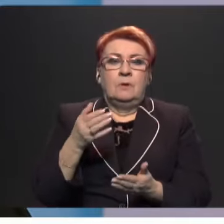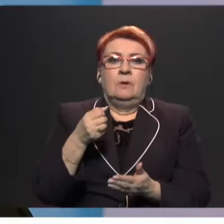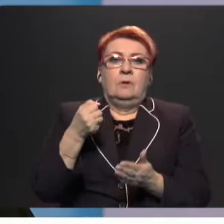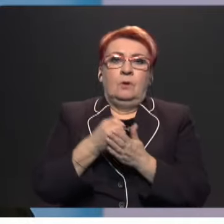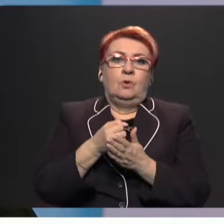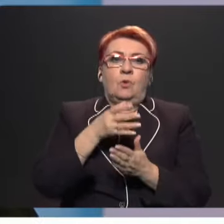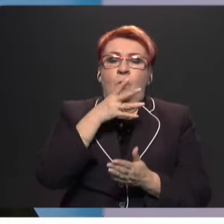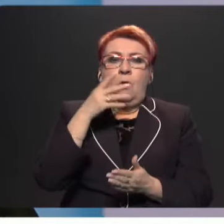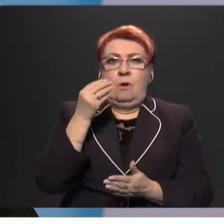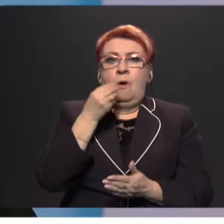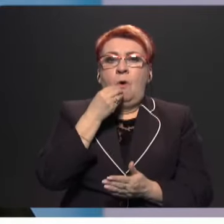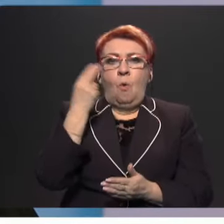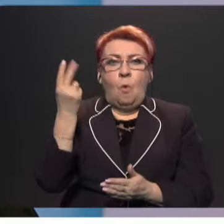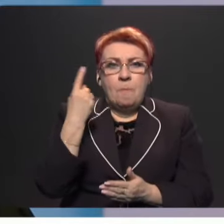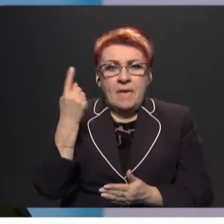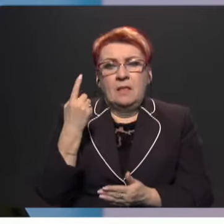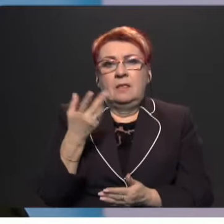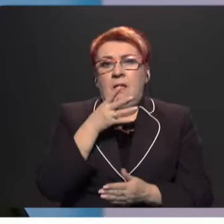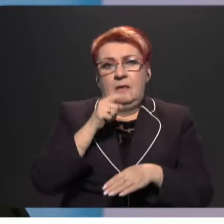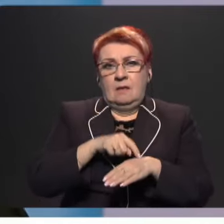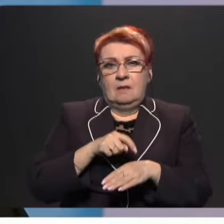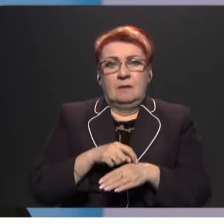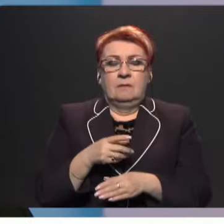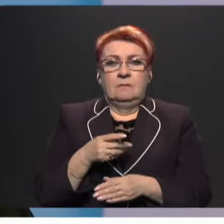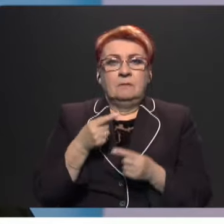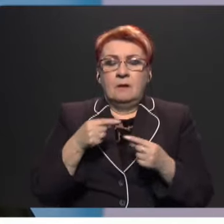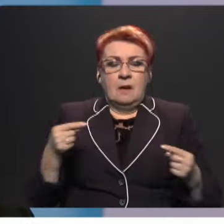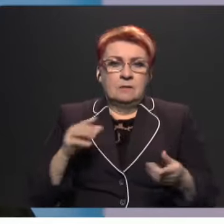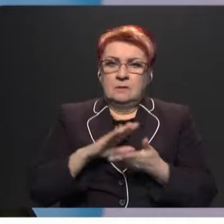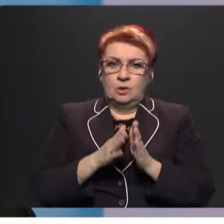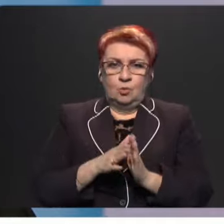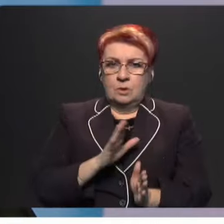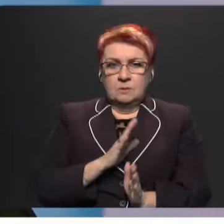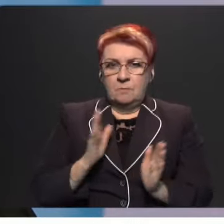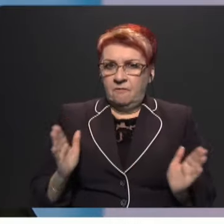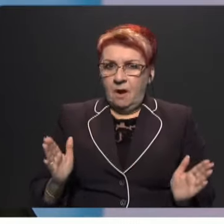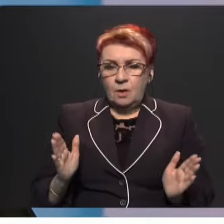обеда, когда возможно, тогда и отпеваешь. Разные ситуации бывают.